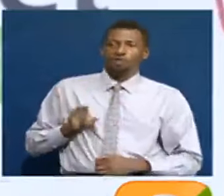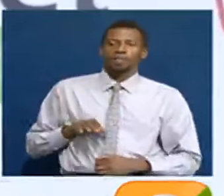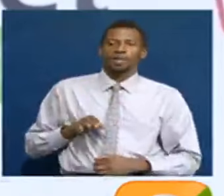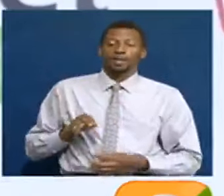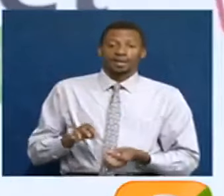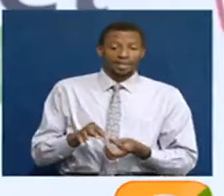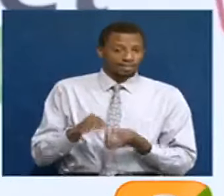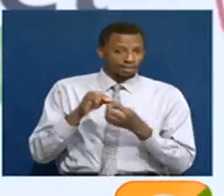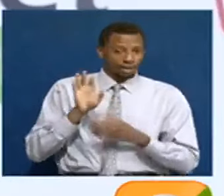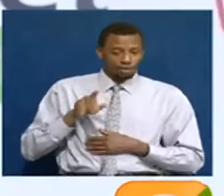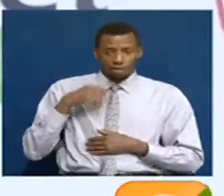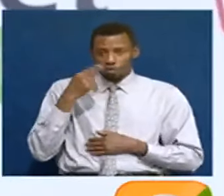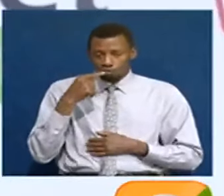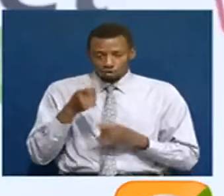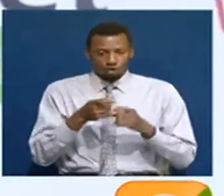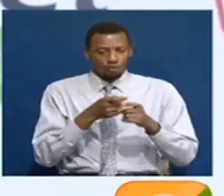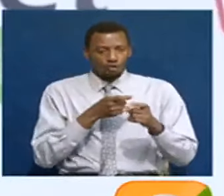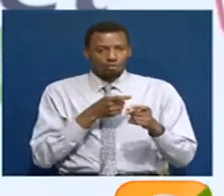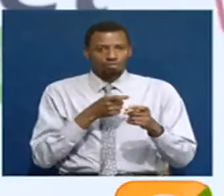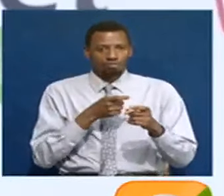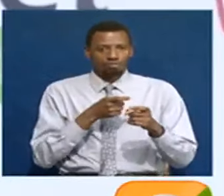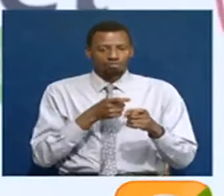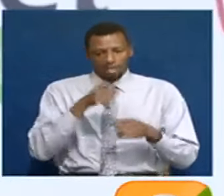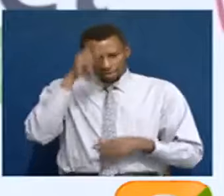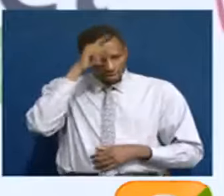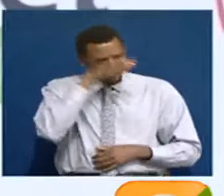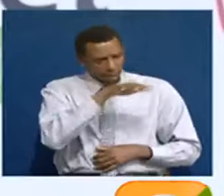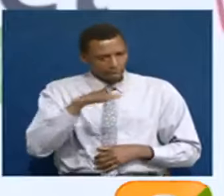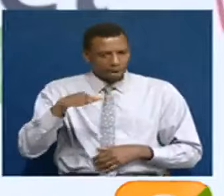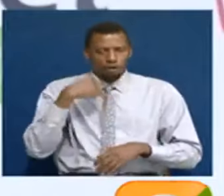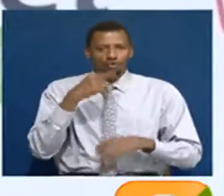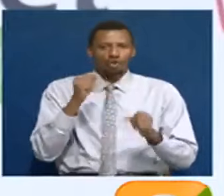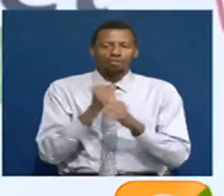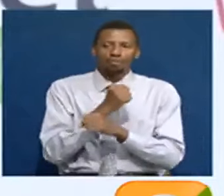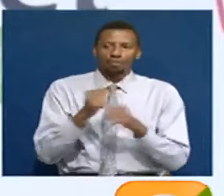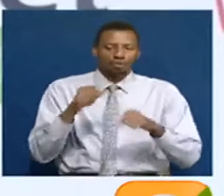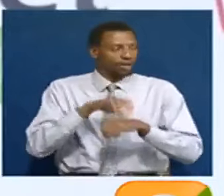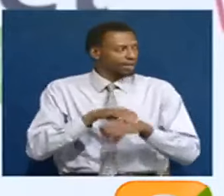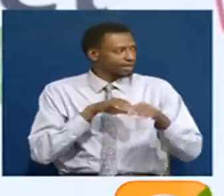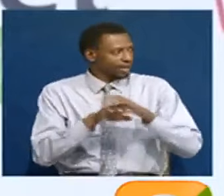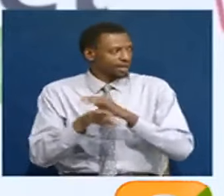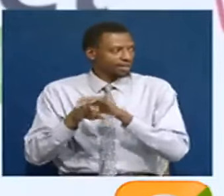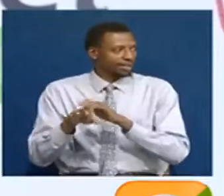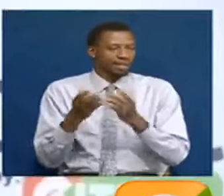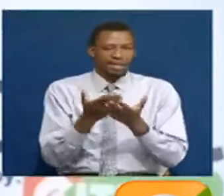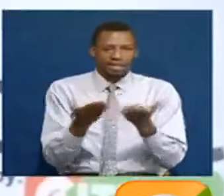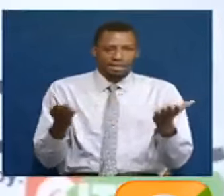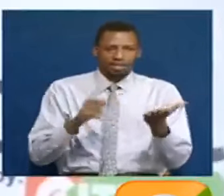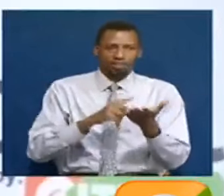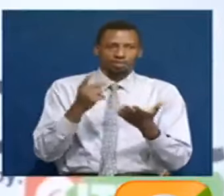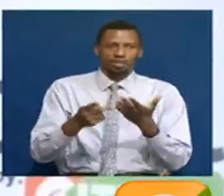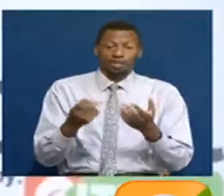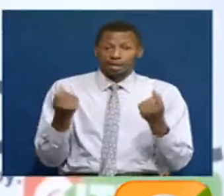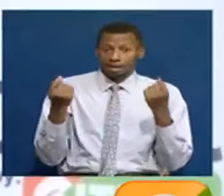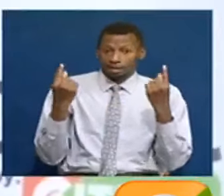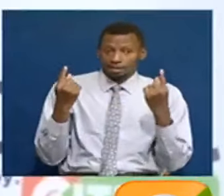haswa wale wanawake wa kutoka eneo la grassroots ambao hawezi kuwa na access kwa hizo miradi. Tunaelewa wanawake